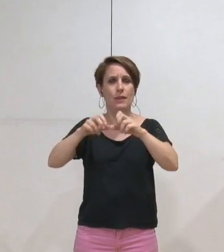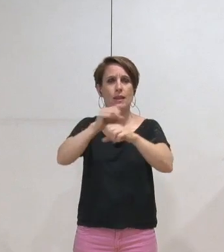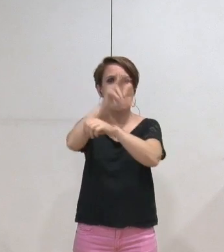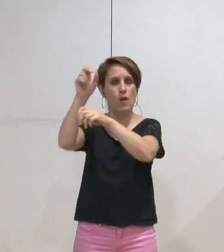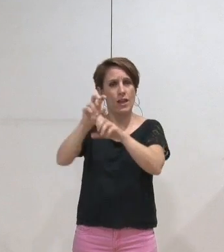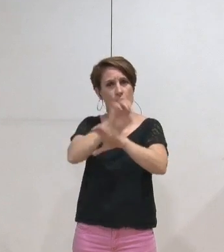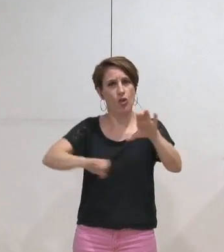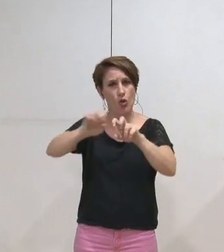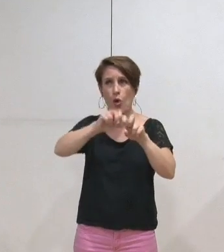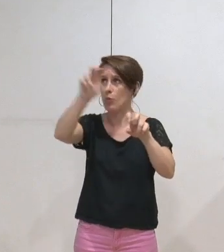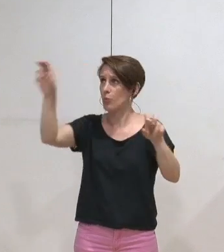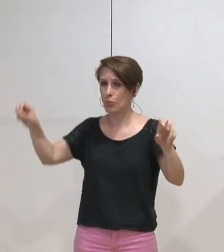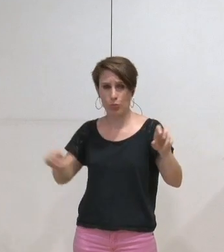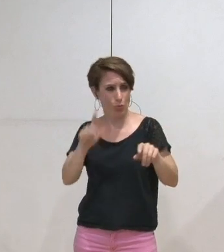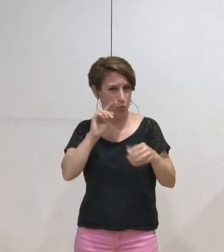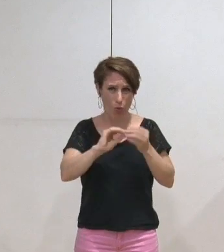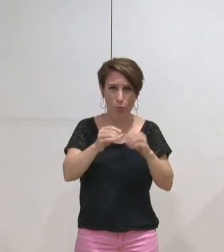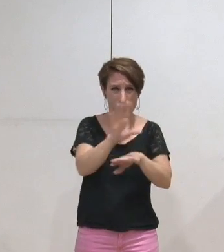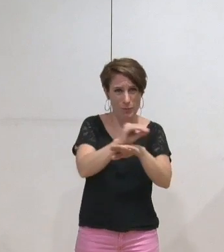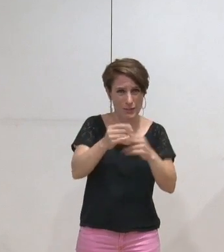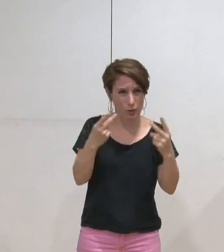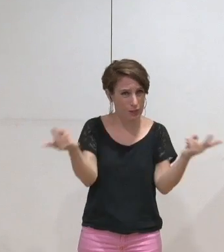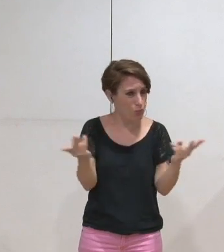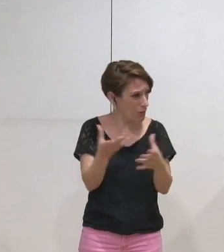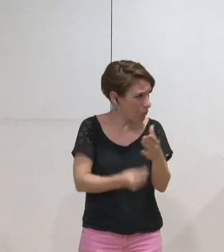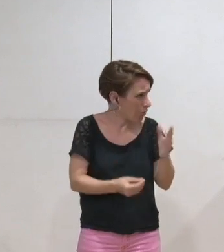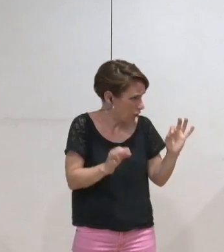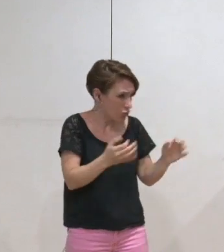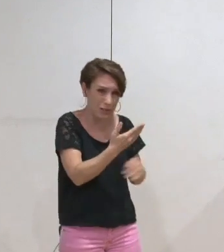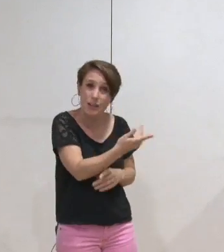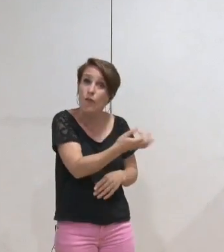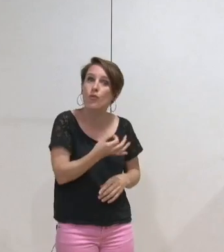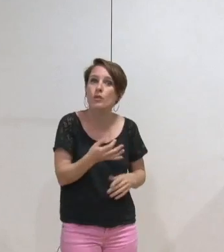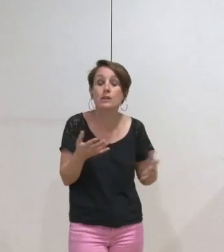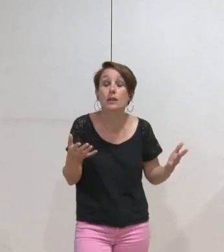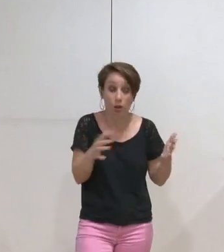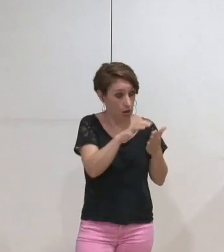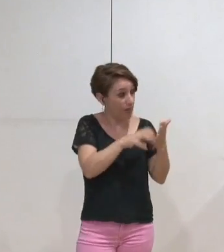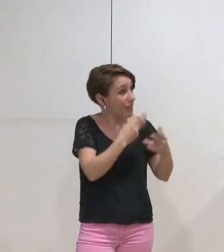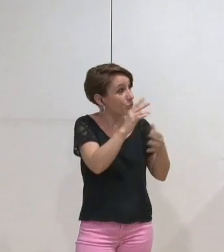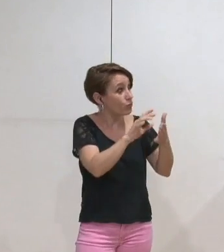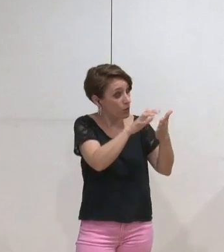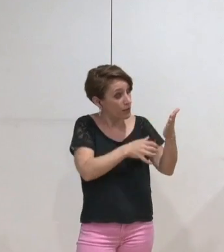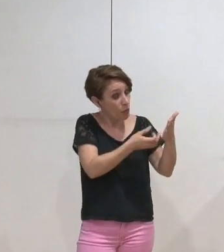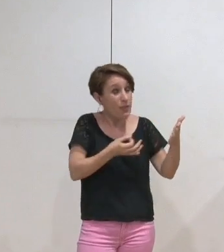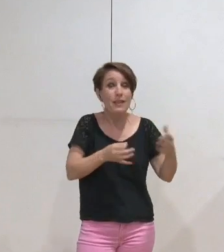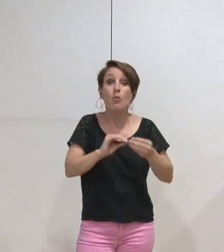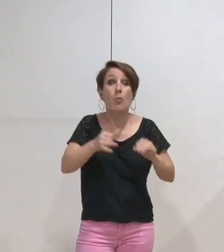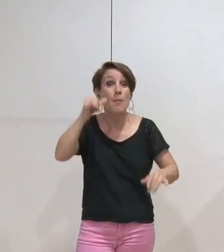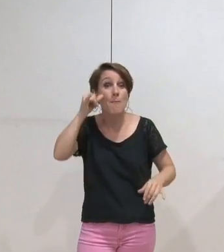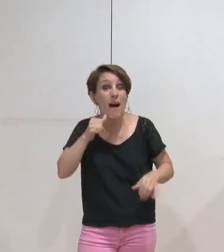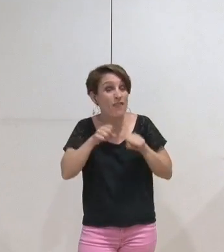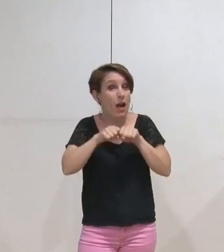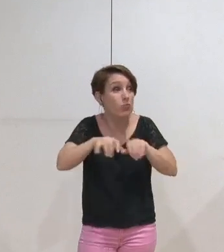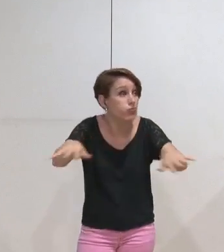l'ordre public met en cause la sécurité publicque ce qui est bien le cas si je vous lis lorsque vous parlez de je vous cite de prolifération des mafias de